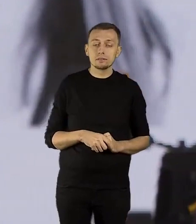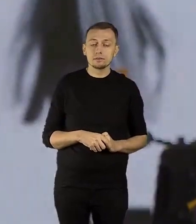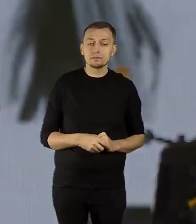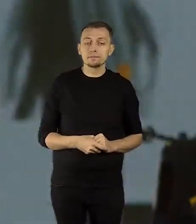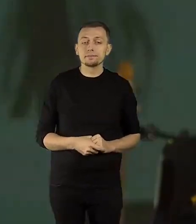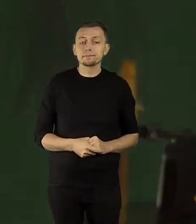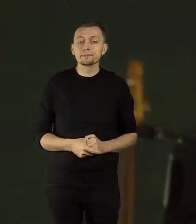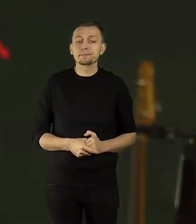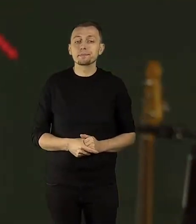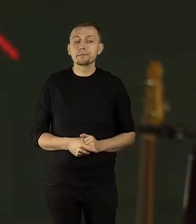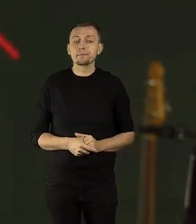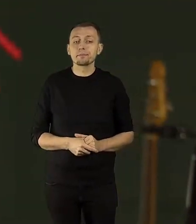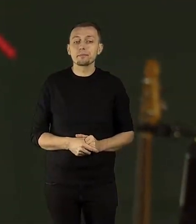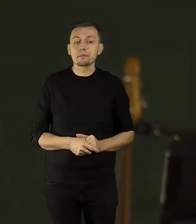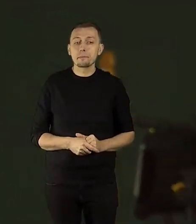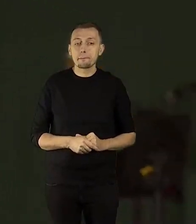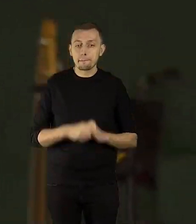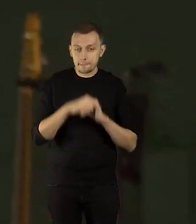Chrystusa.